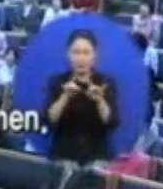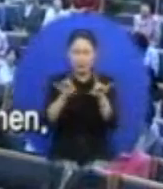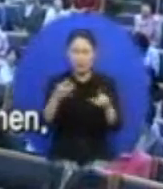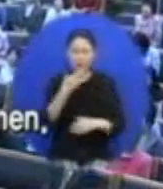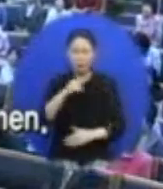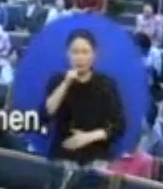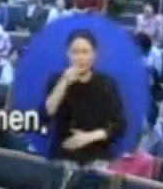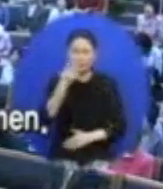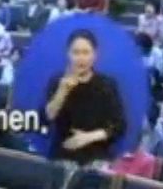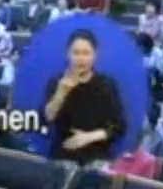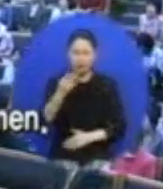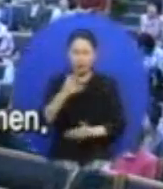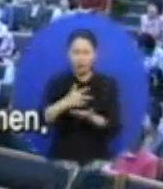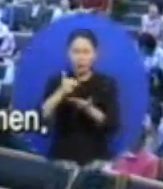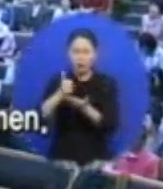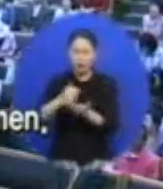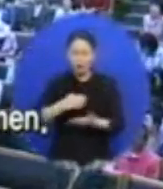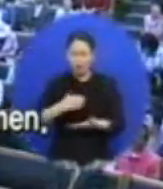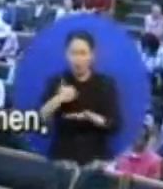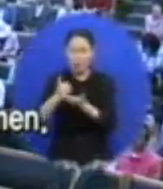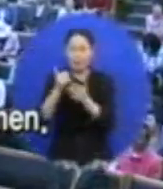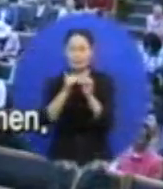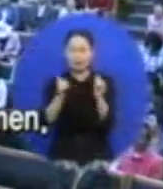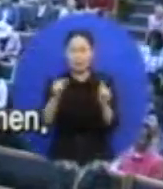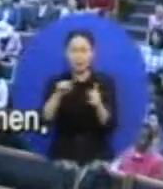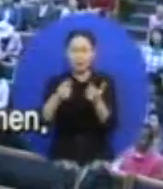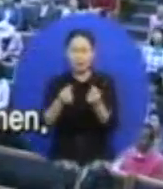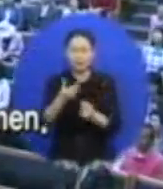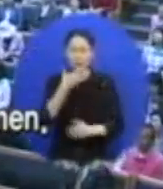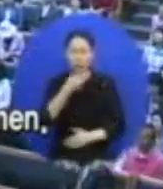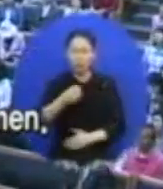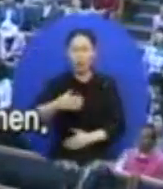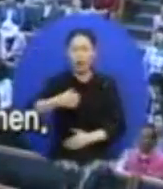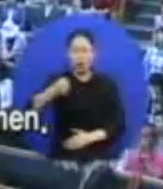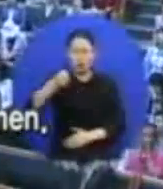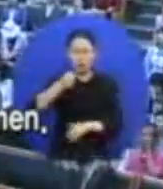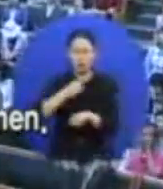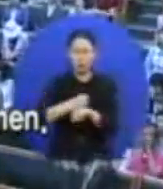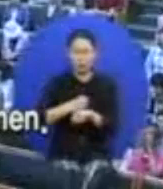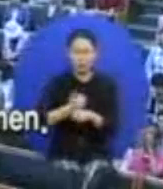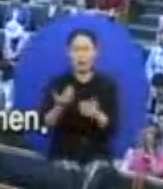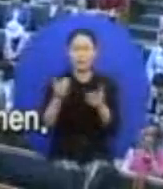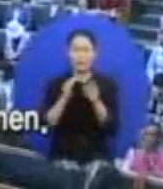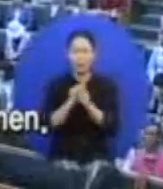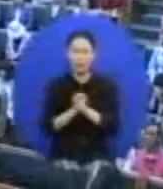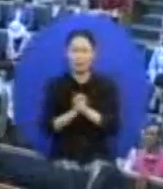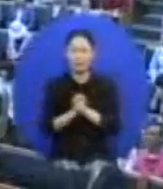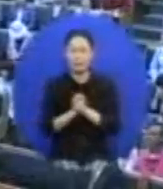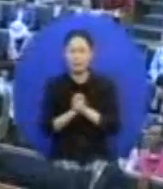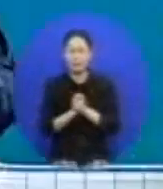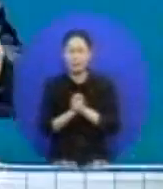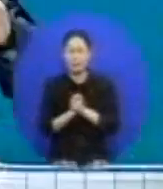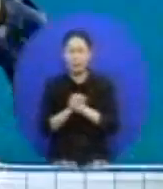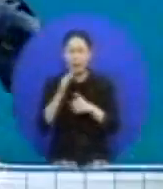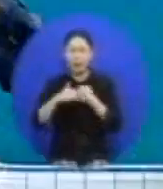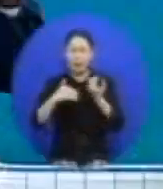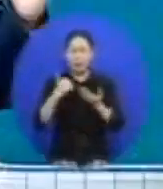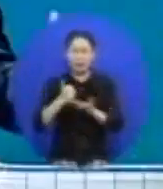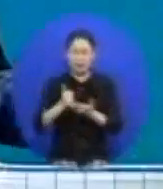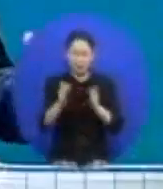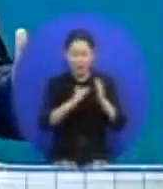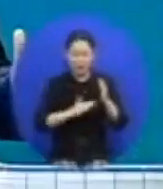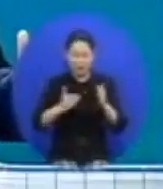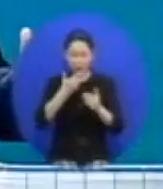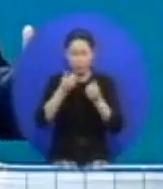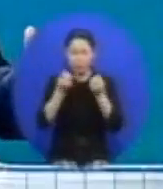말씀입니다 여호와를 경외하는 자는 이같이 복을 어딜 이러다 아멘 자 하나님께서 가정에